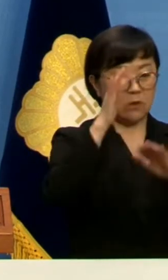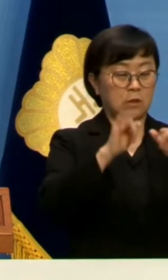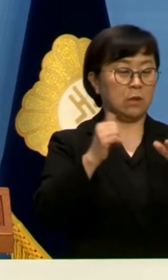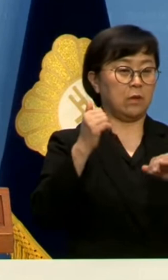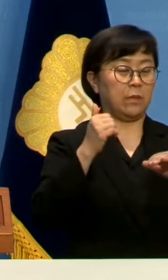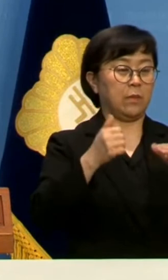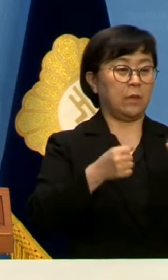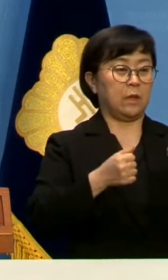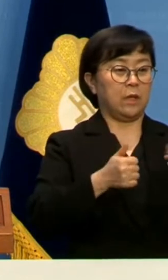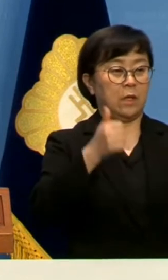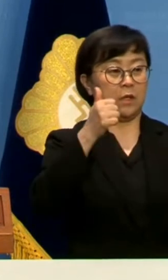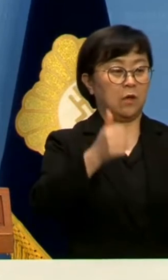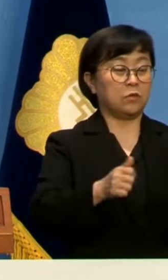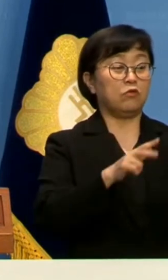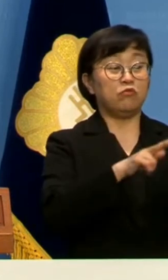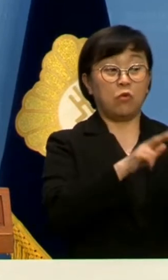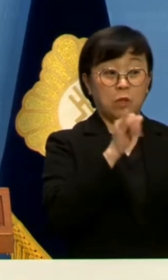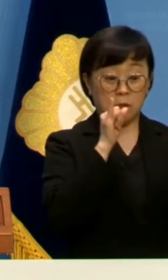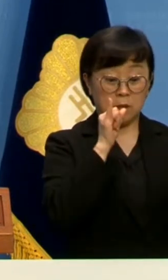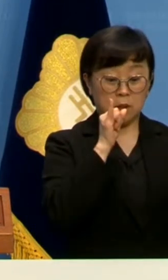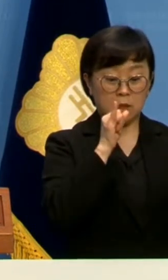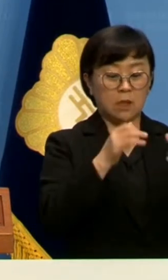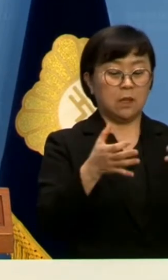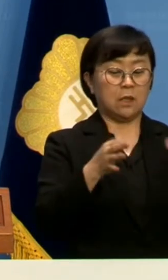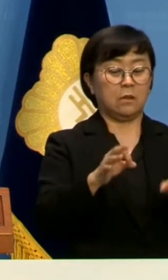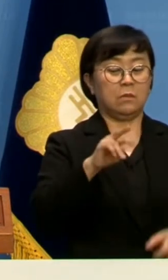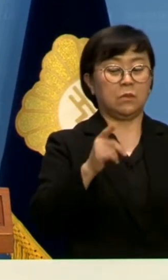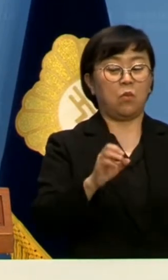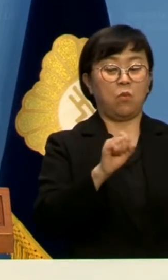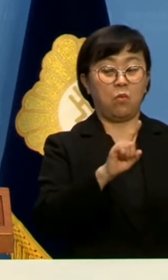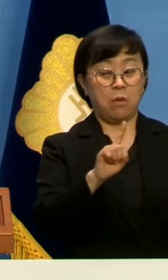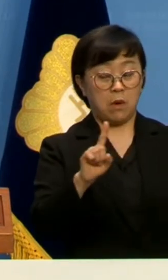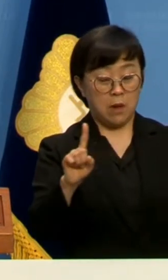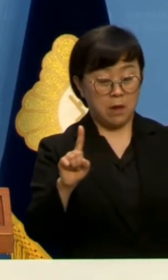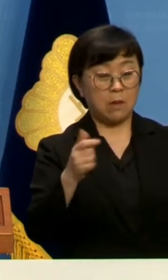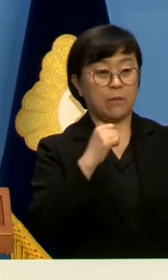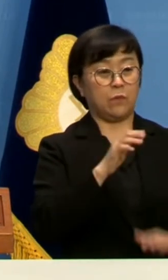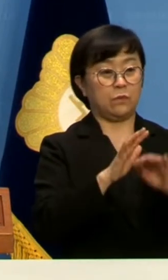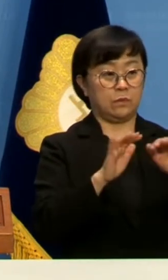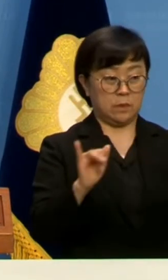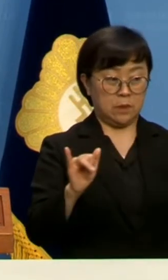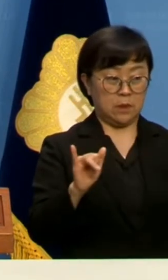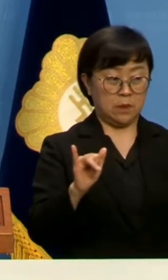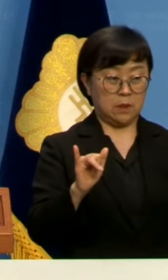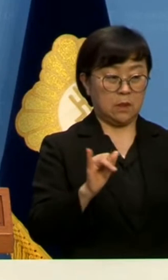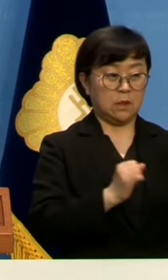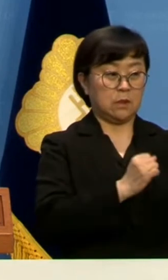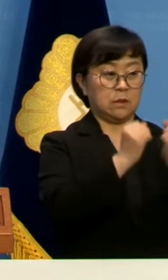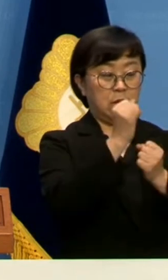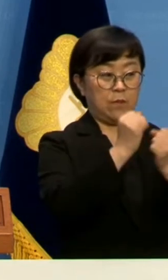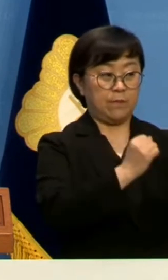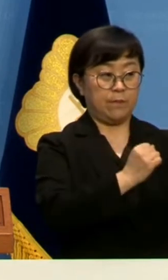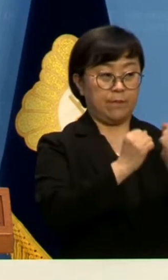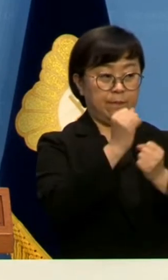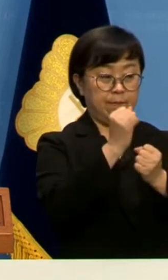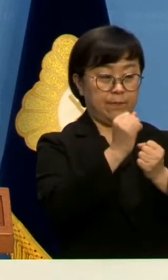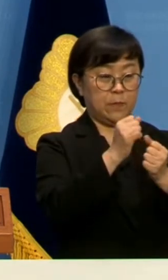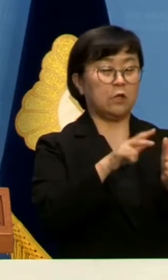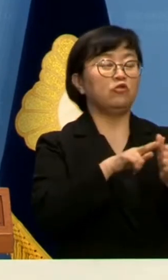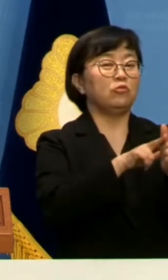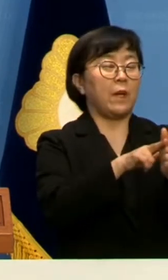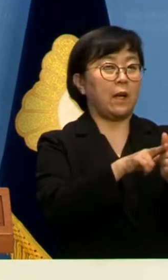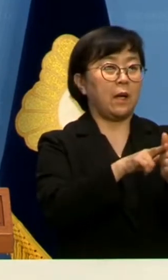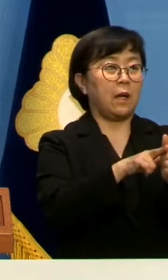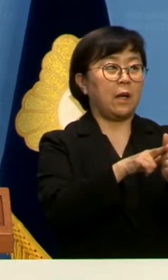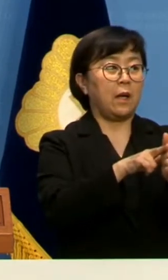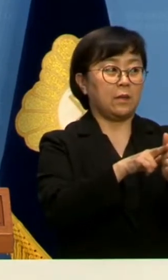전략 경선 후보로 나서는 김도화 변호사의 기자회견, 출마 기자회견을 소개하기